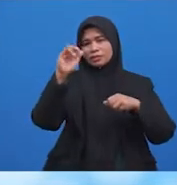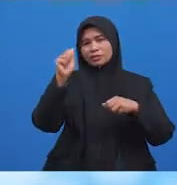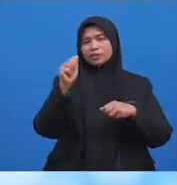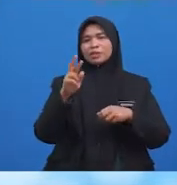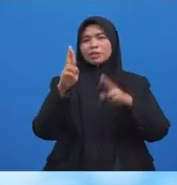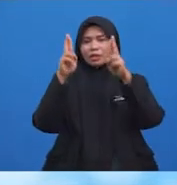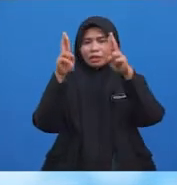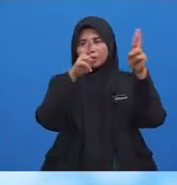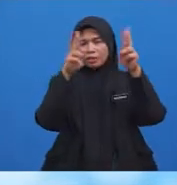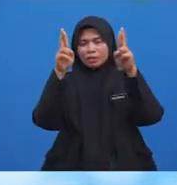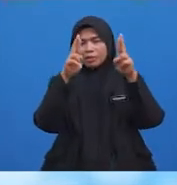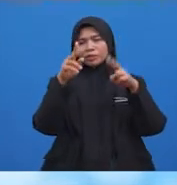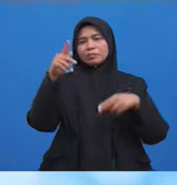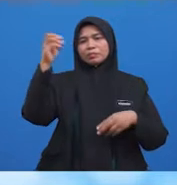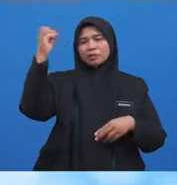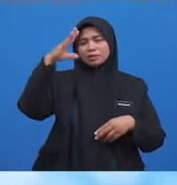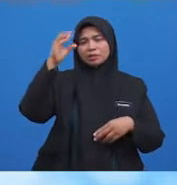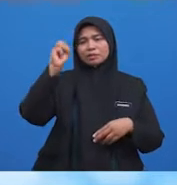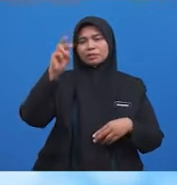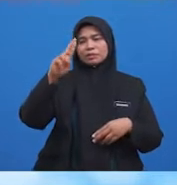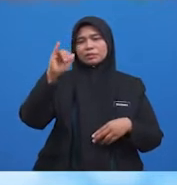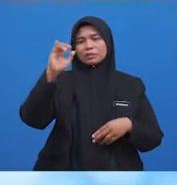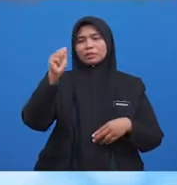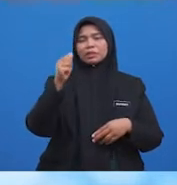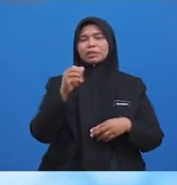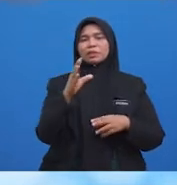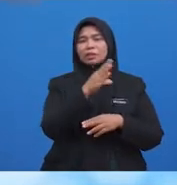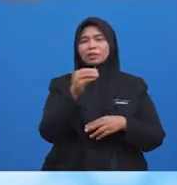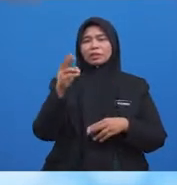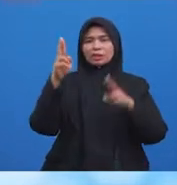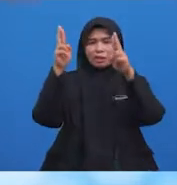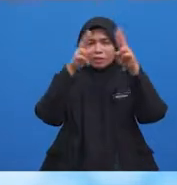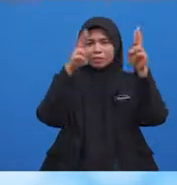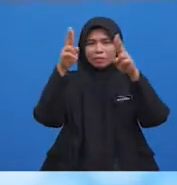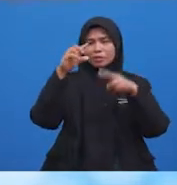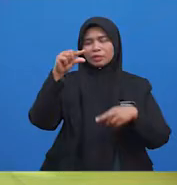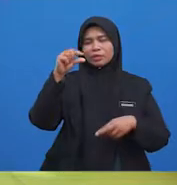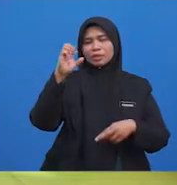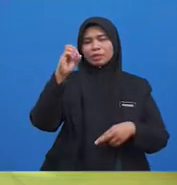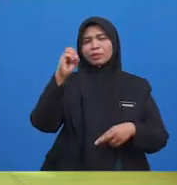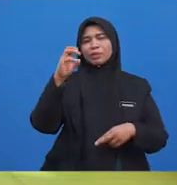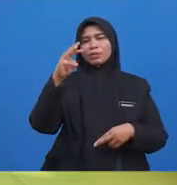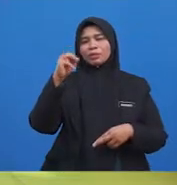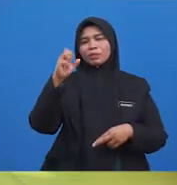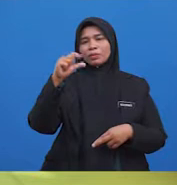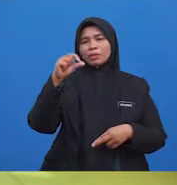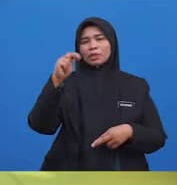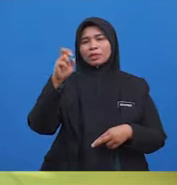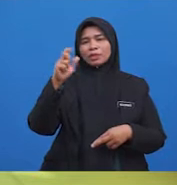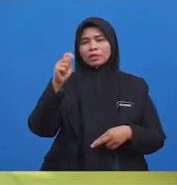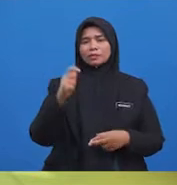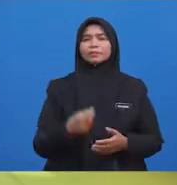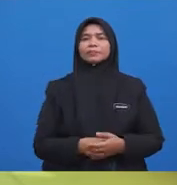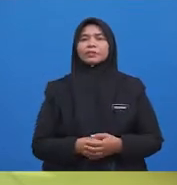ribut pancaran surya dan reboot Jom ini chegou cadangkan